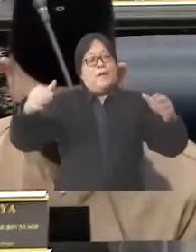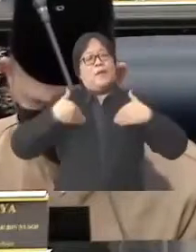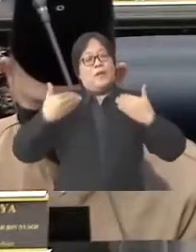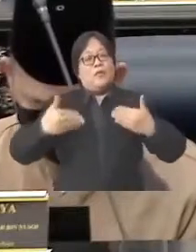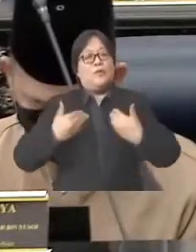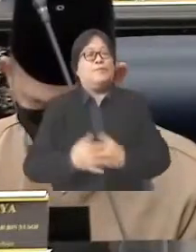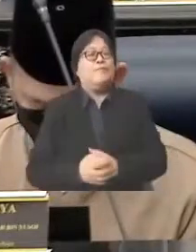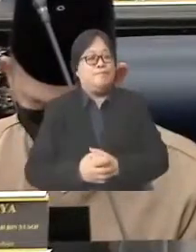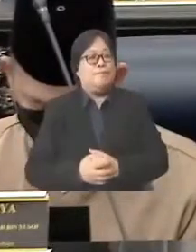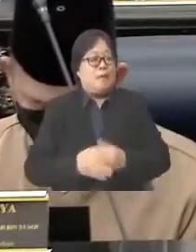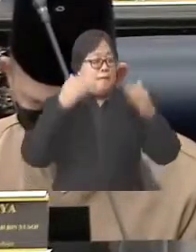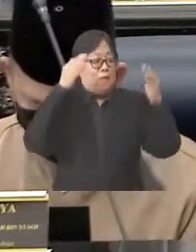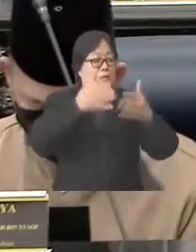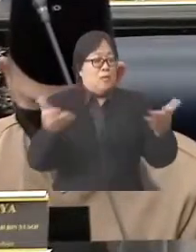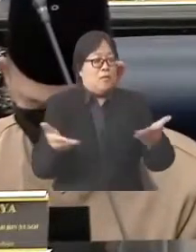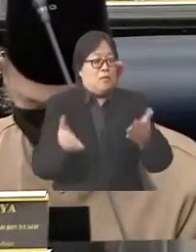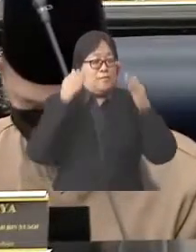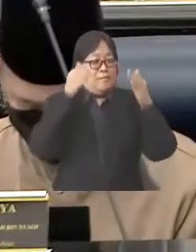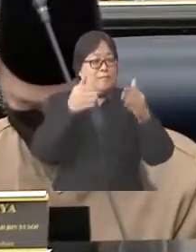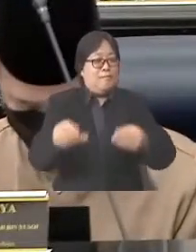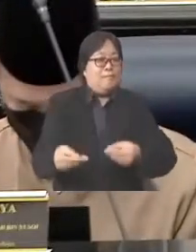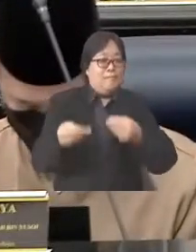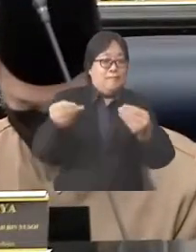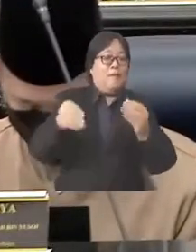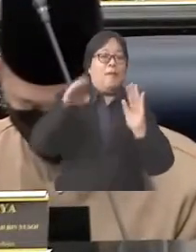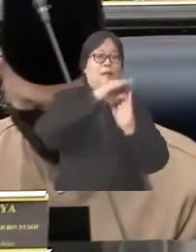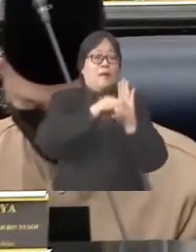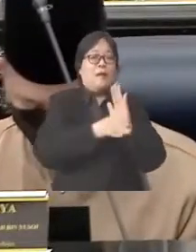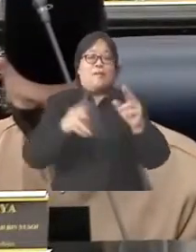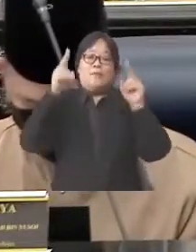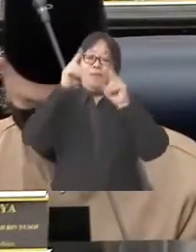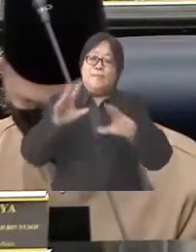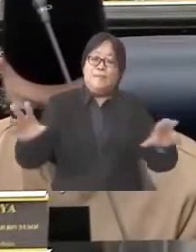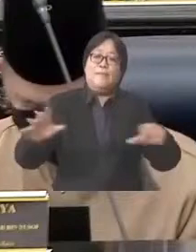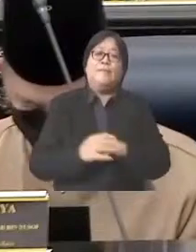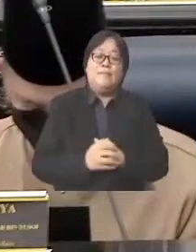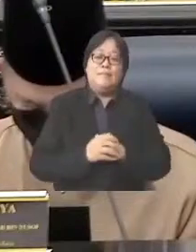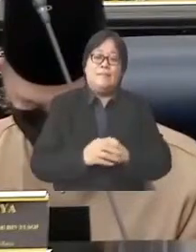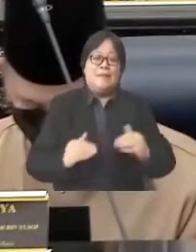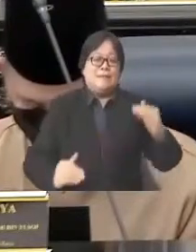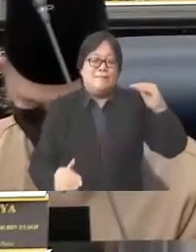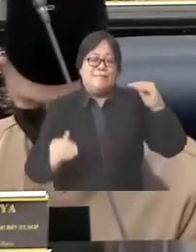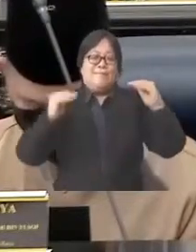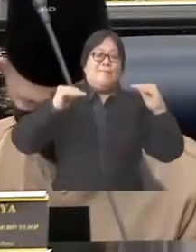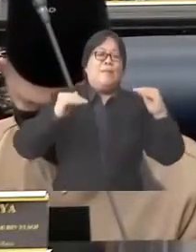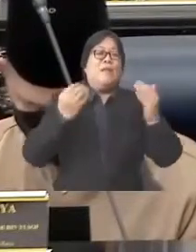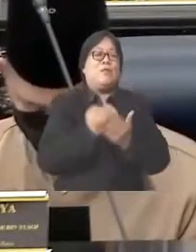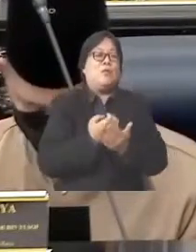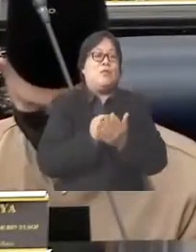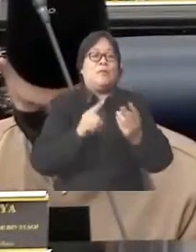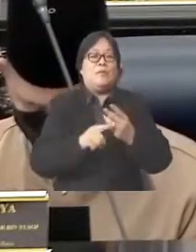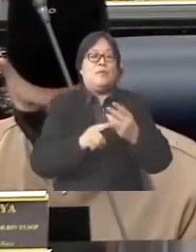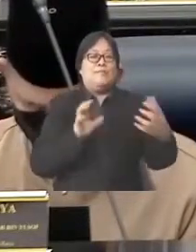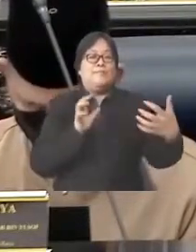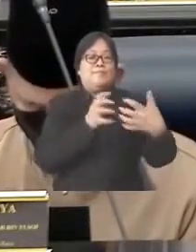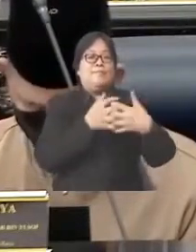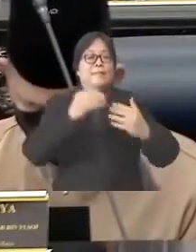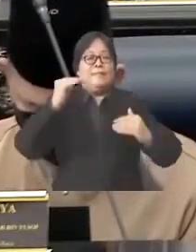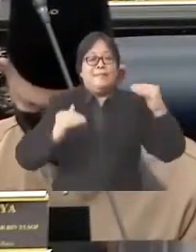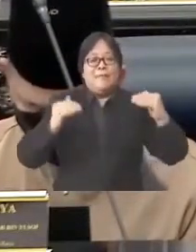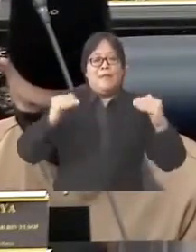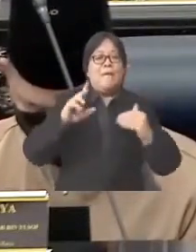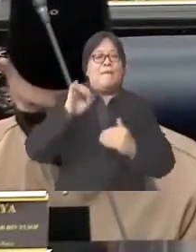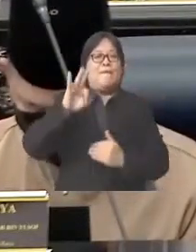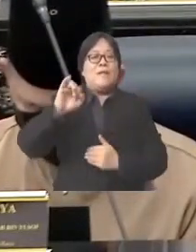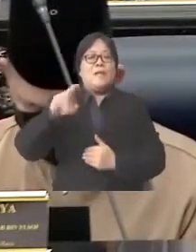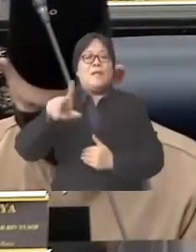Sejahtera dibawa fokus Ini penemuan akan diberi kepada agenda kelestarian merapat ke jurang ekonomi konsol disasi fiskal